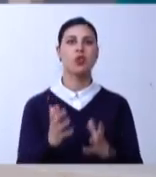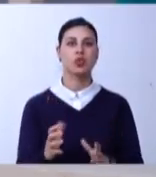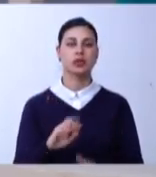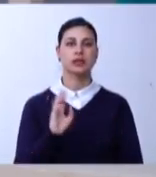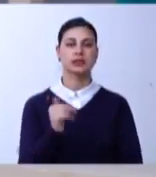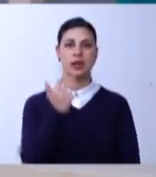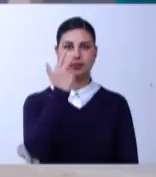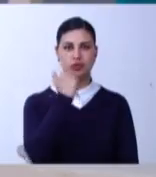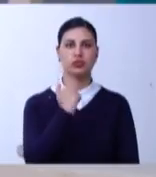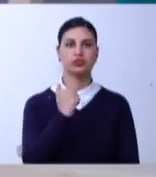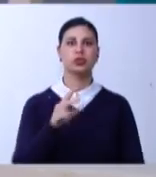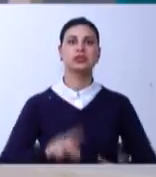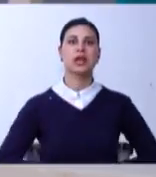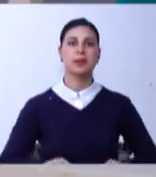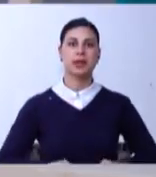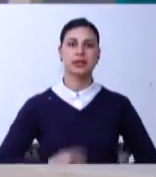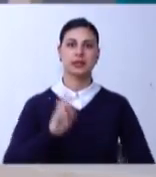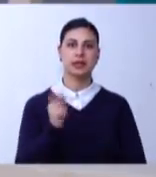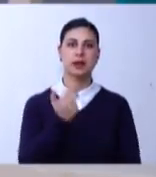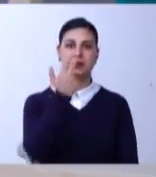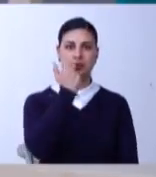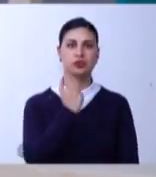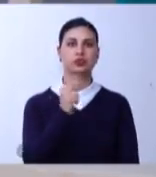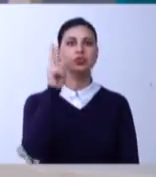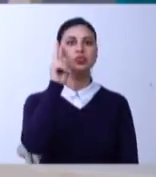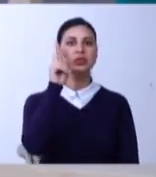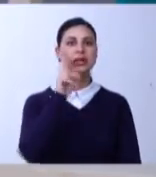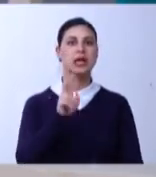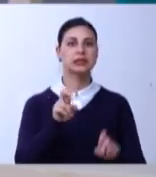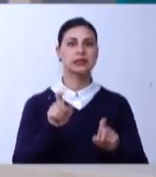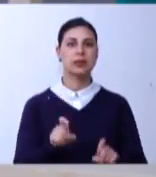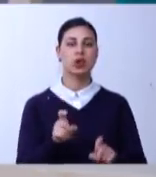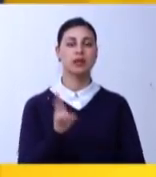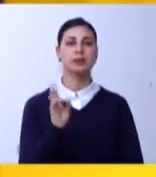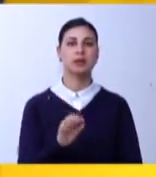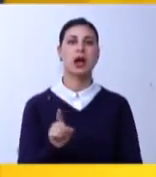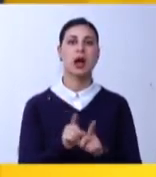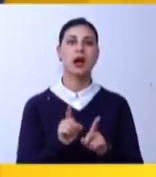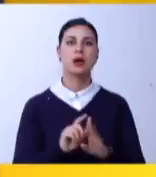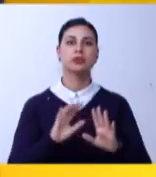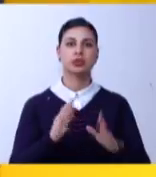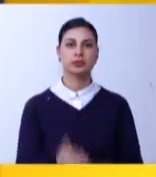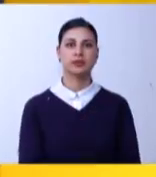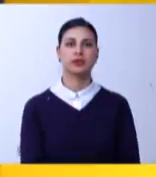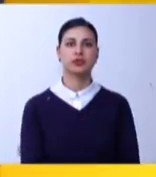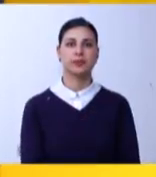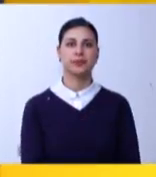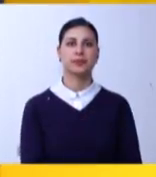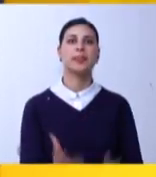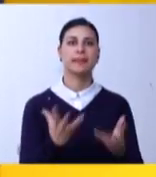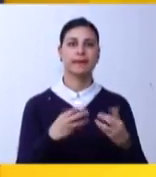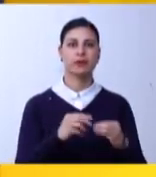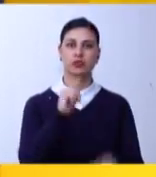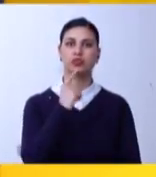მიეჩვიოს საფენს ქოთანს და მიეჩვიოს უნიტაზის გამოყენებას. თუმცა ამ შემთხვევაში ოჯახს